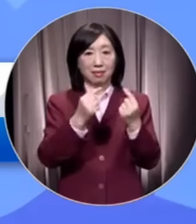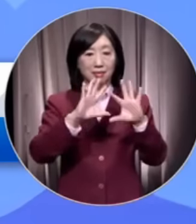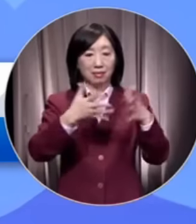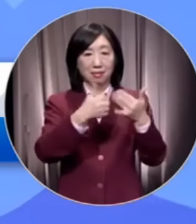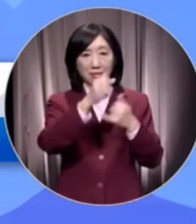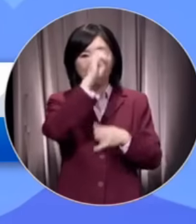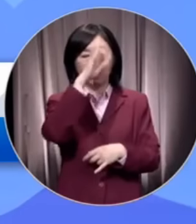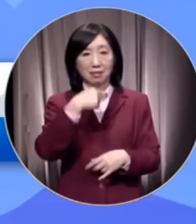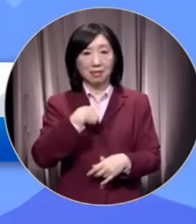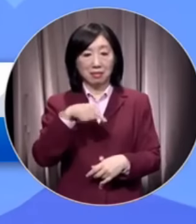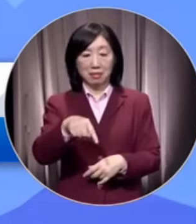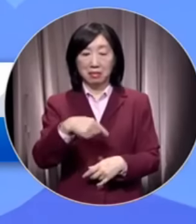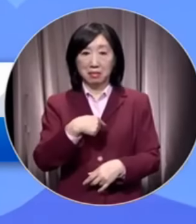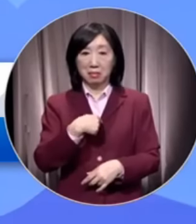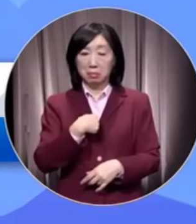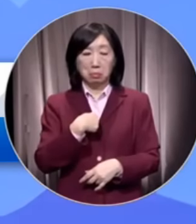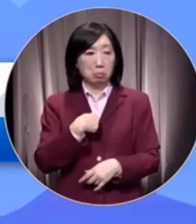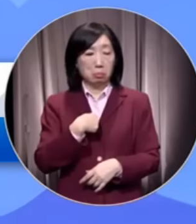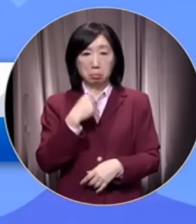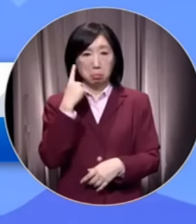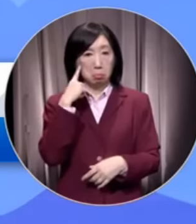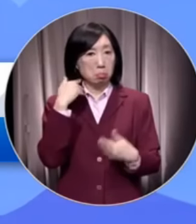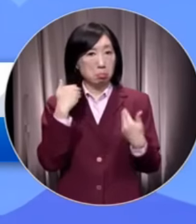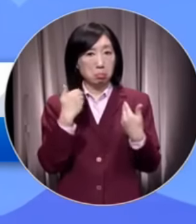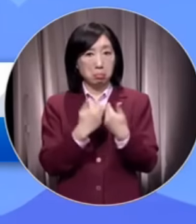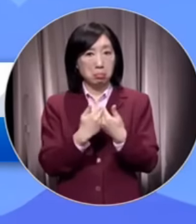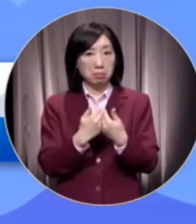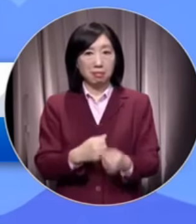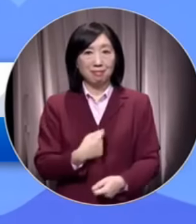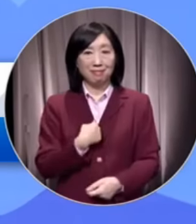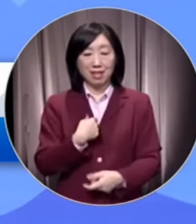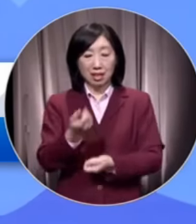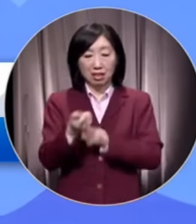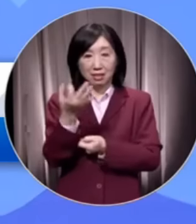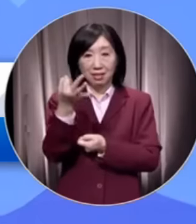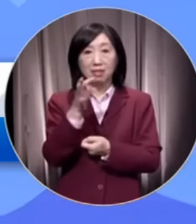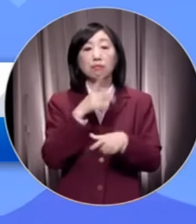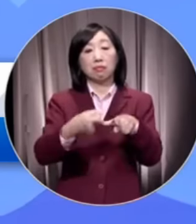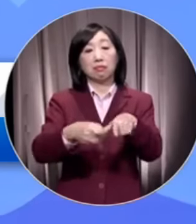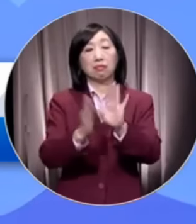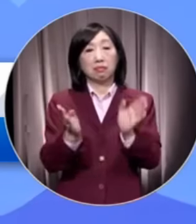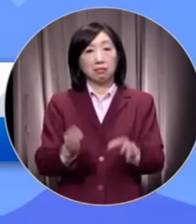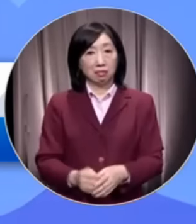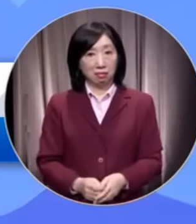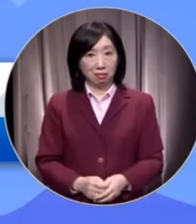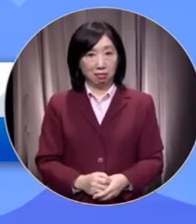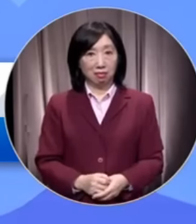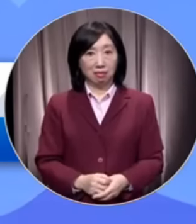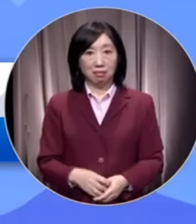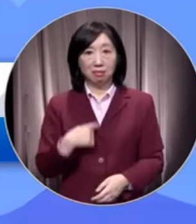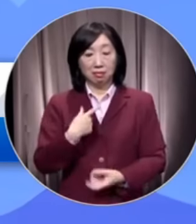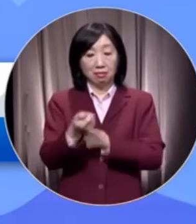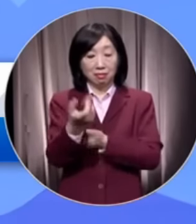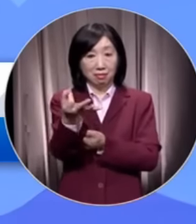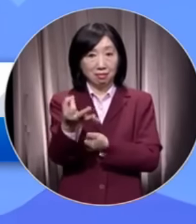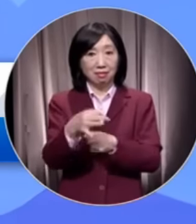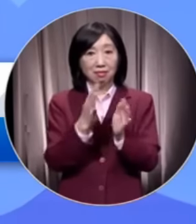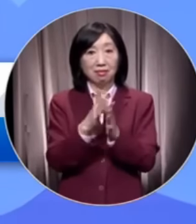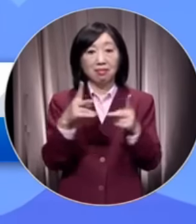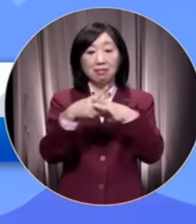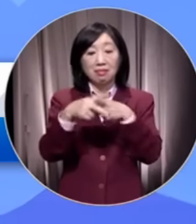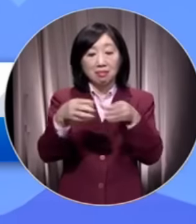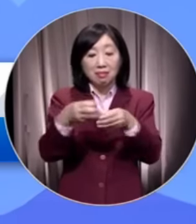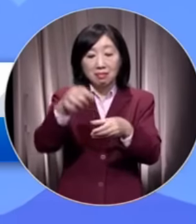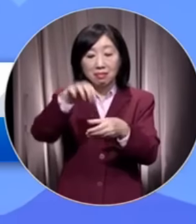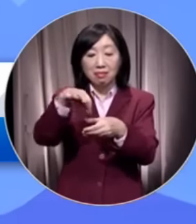歉宋主席，这个我没有办法同意你。我们的募款是公开透明的，我们所有的募款都是小额募